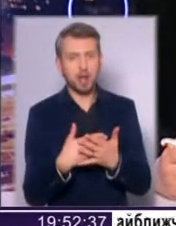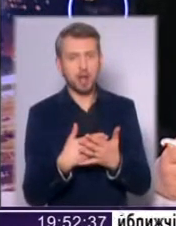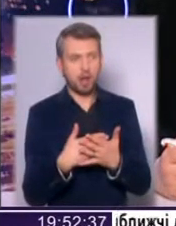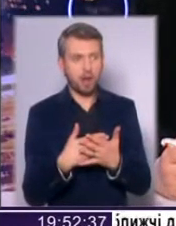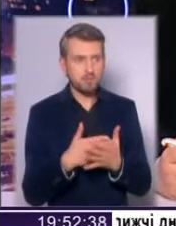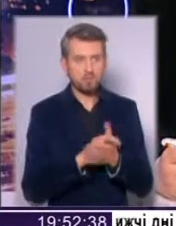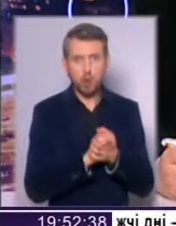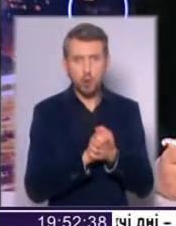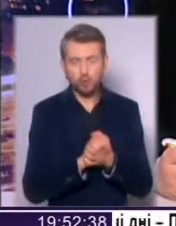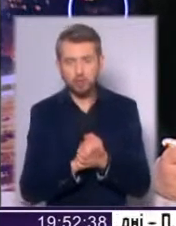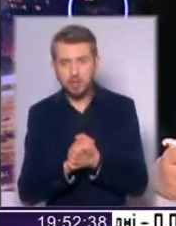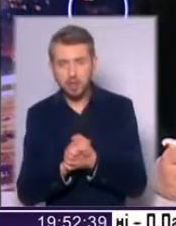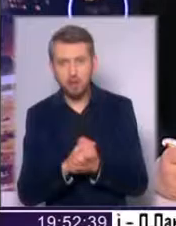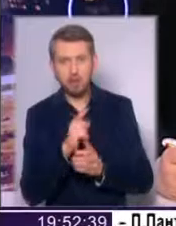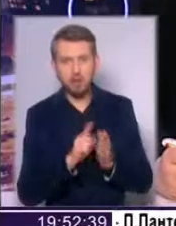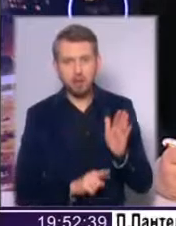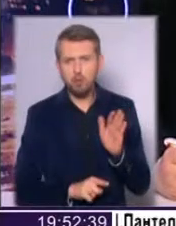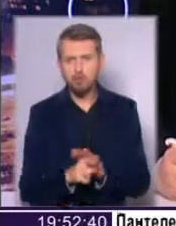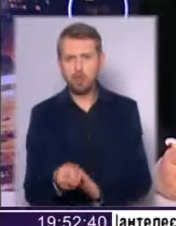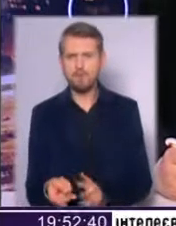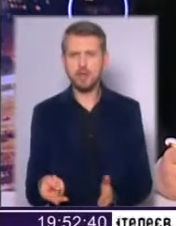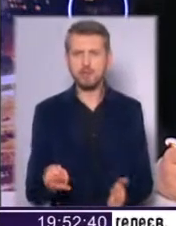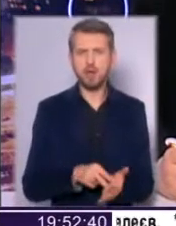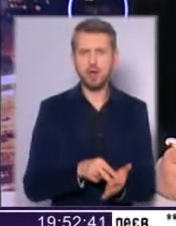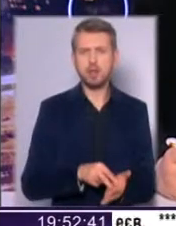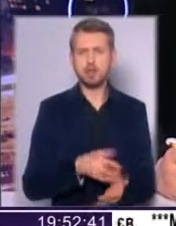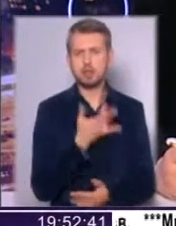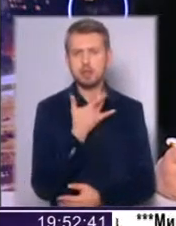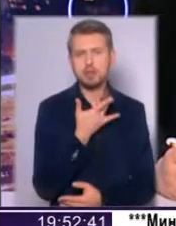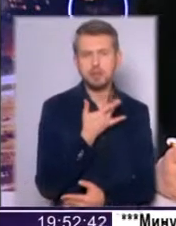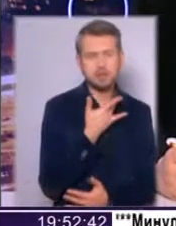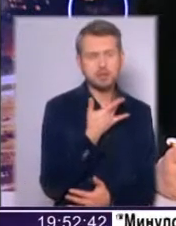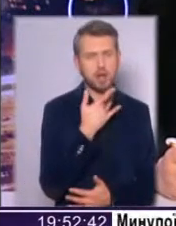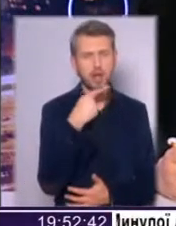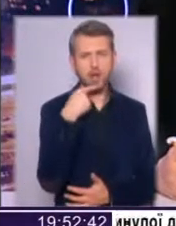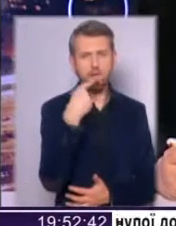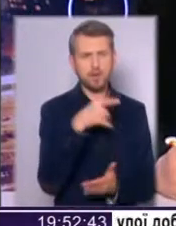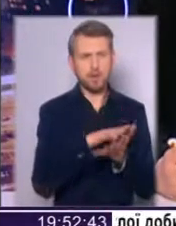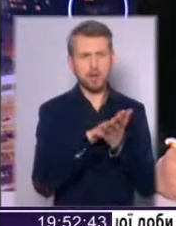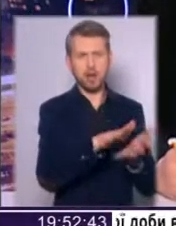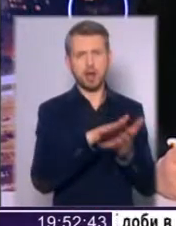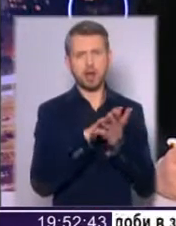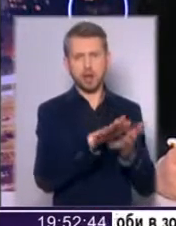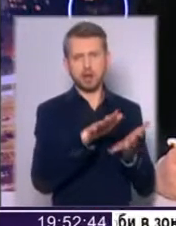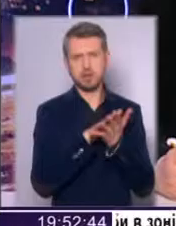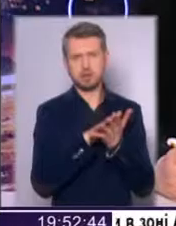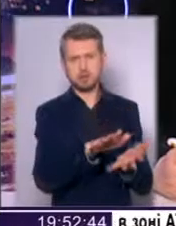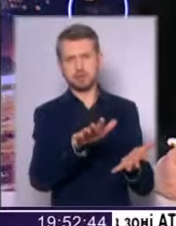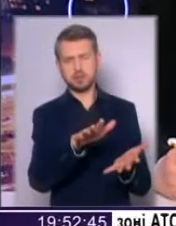порозуміння між собою, починає вставати і там говорити всякі